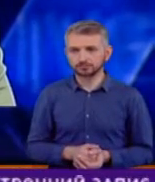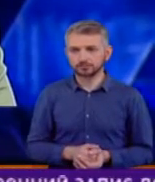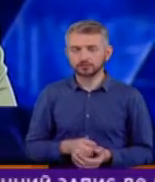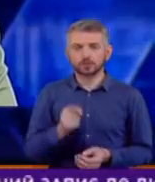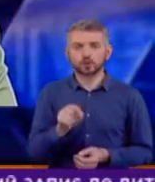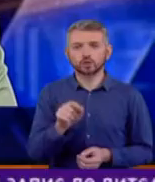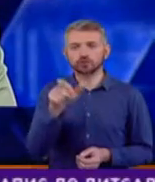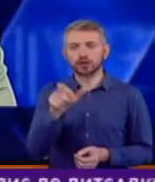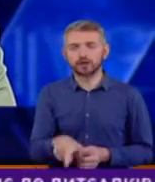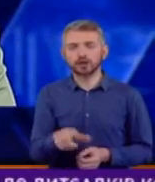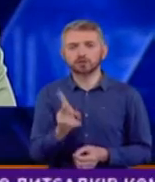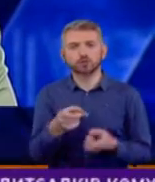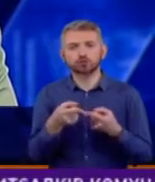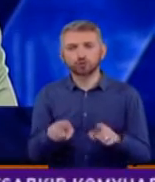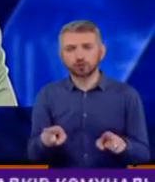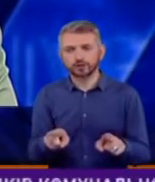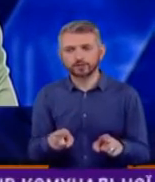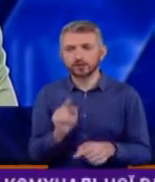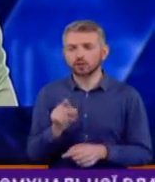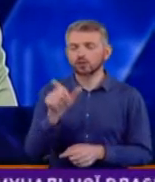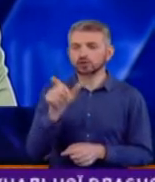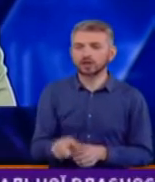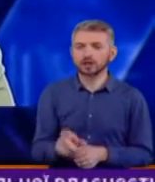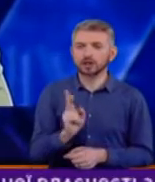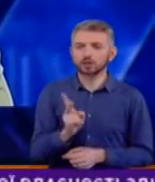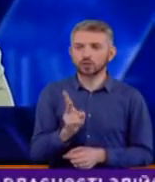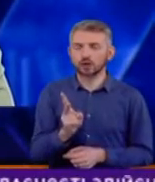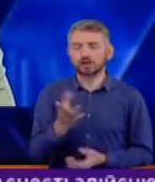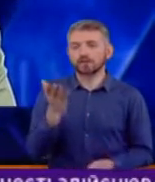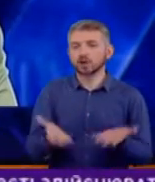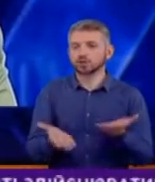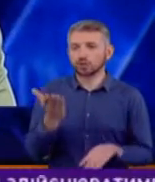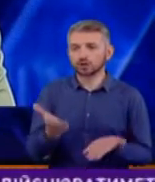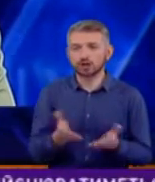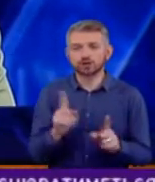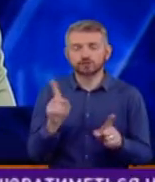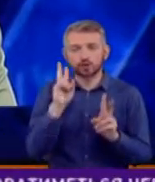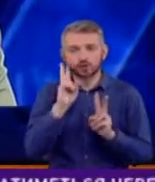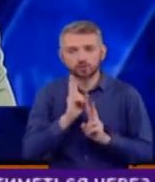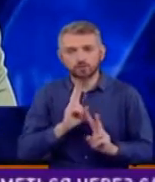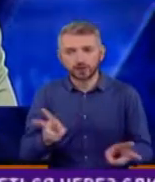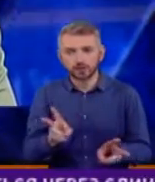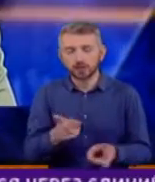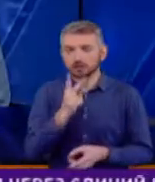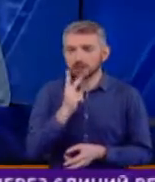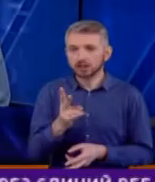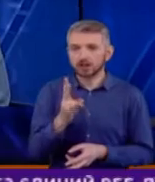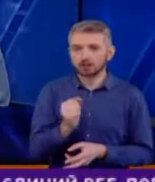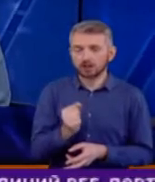Тот человек, который другой. Тот человек, который, возможно, чего-то не умеет. Смотрите